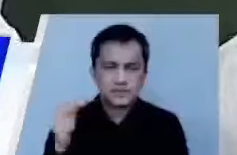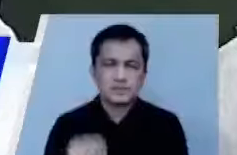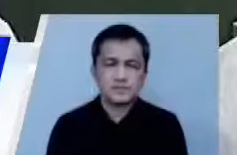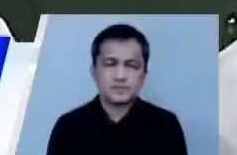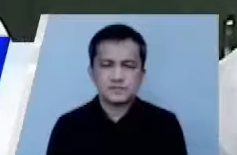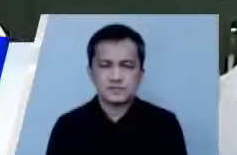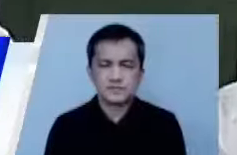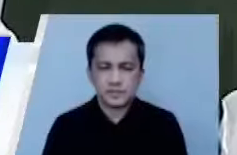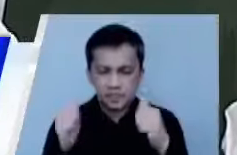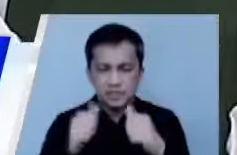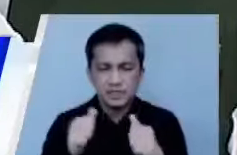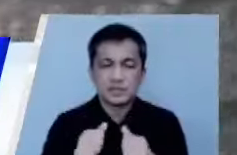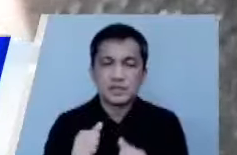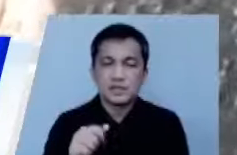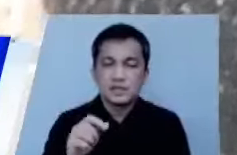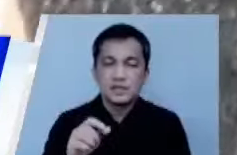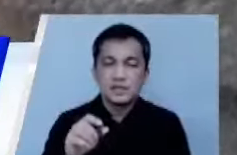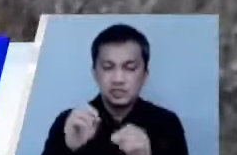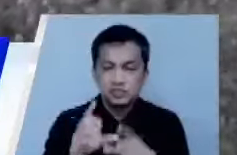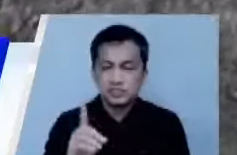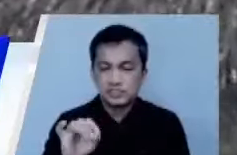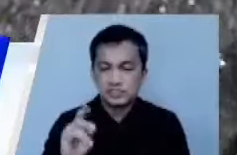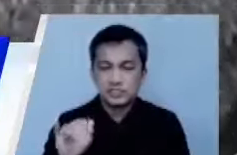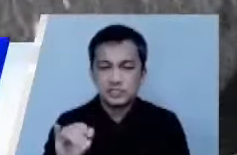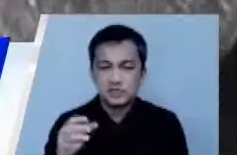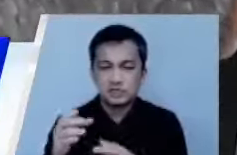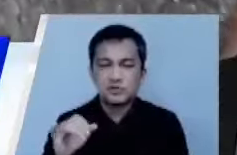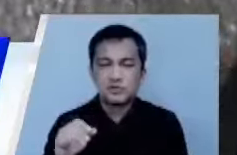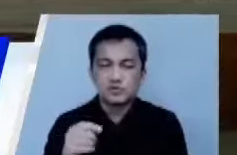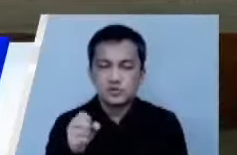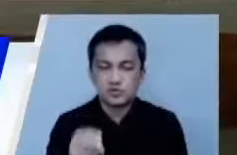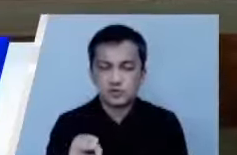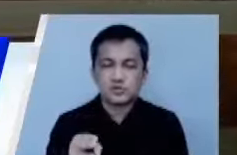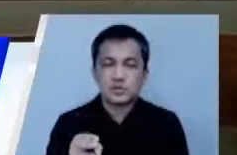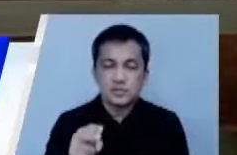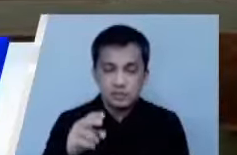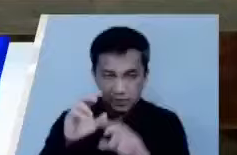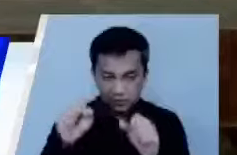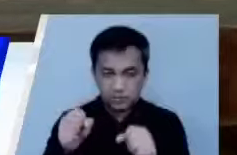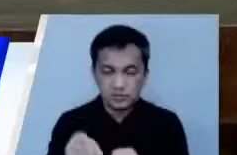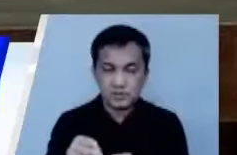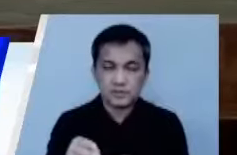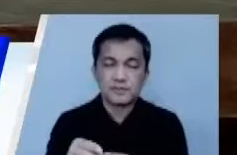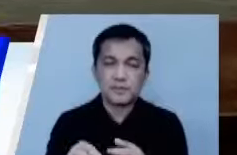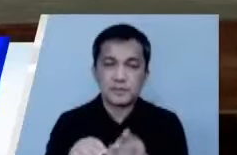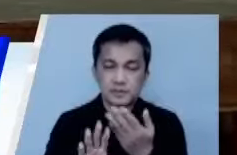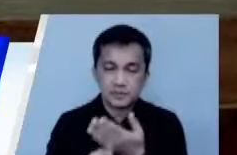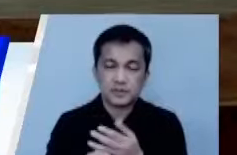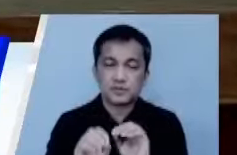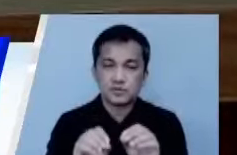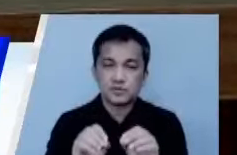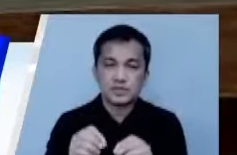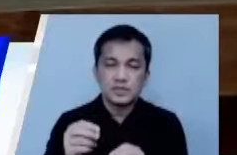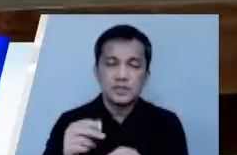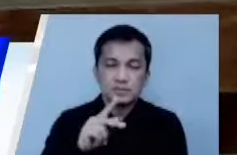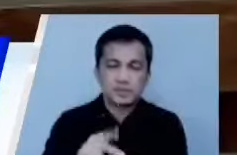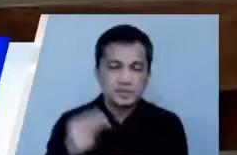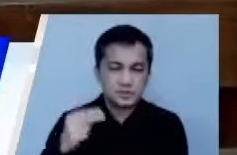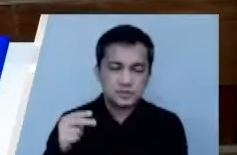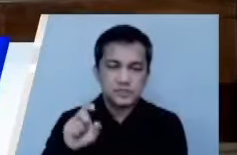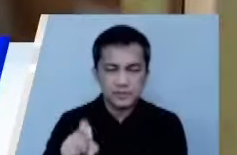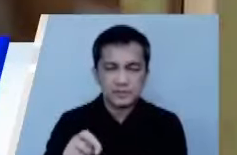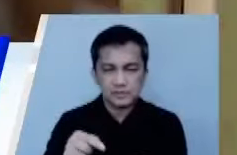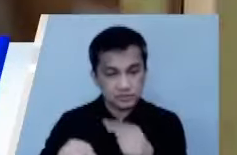dignity coalition sa utos ng pangulo na paghusayan ng pagtuturo ng Philippine History dapat daw magamit ang pagkakataong ito para balikan ang mga masasamang nangyari sa